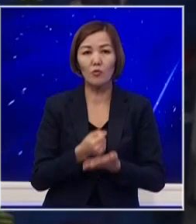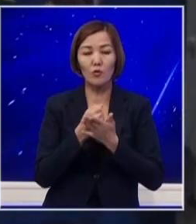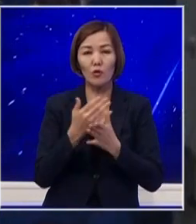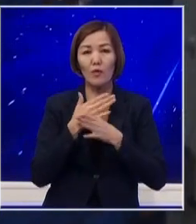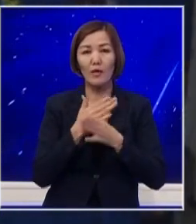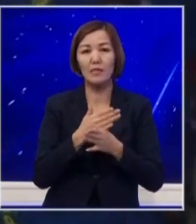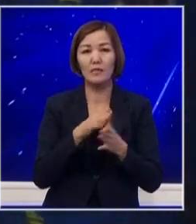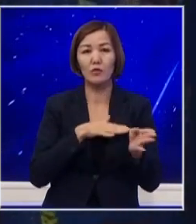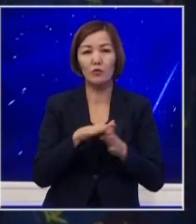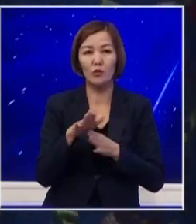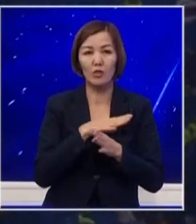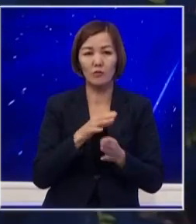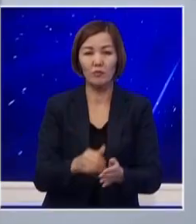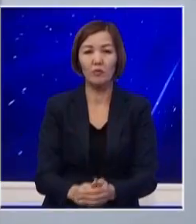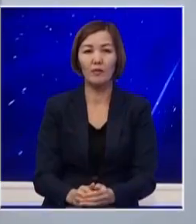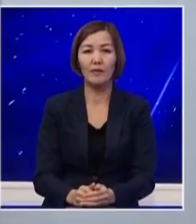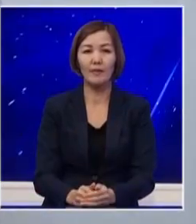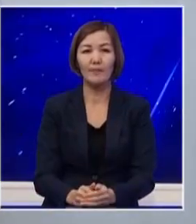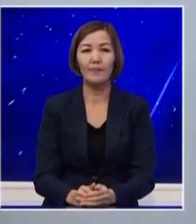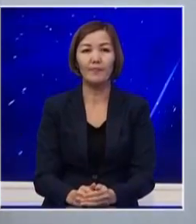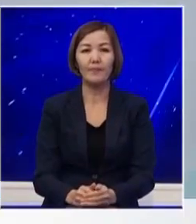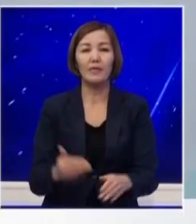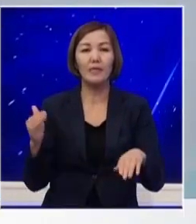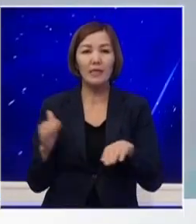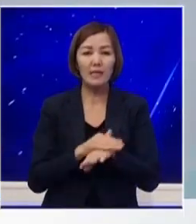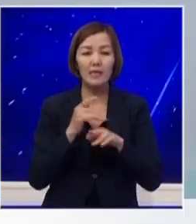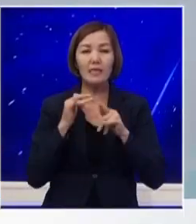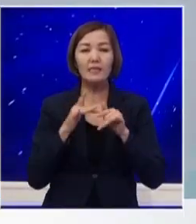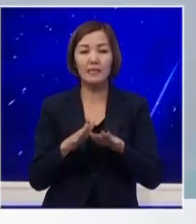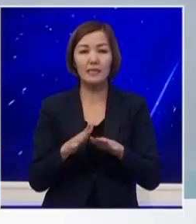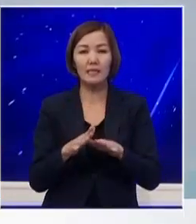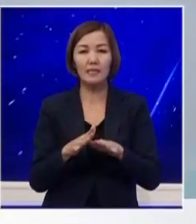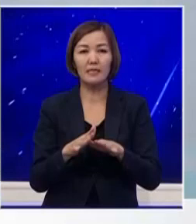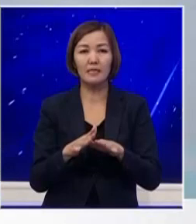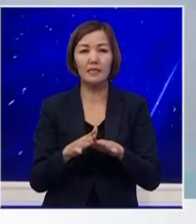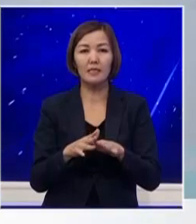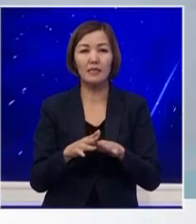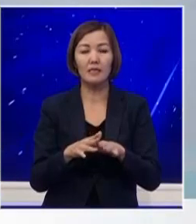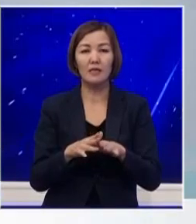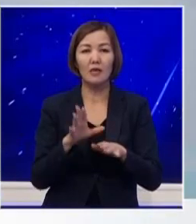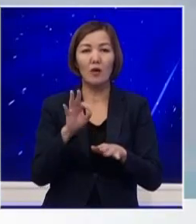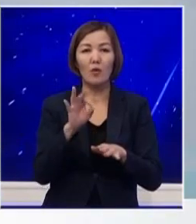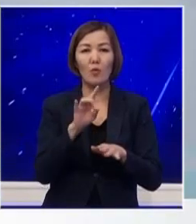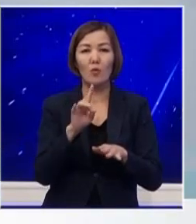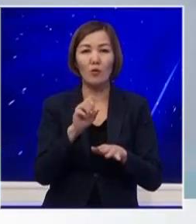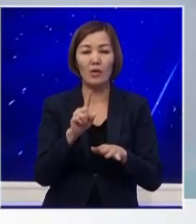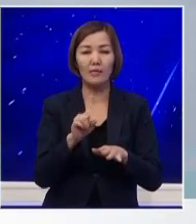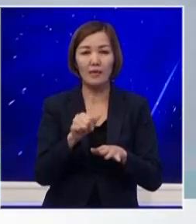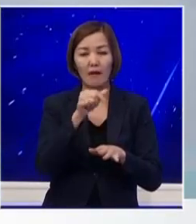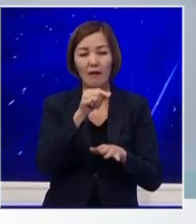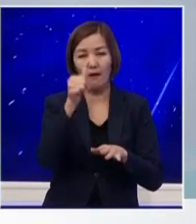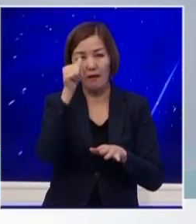аясында жүзеге асып отыр. Жасаватқан игі істеріңіз ораза айында қабыл болсын,